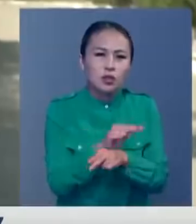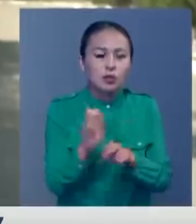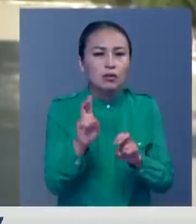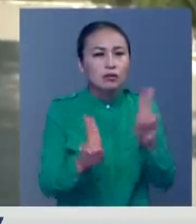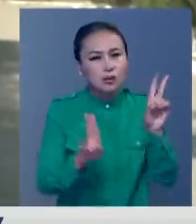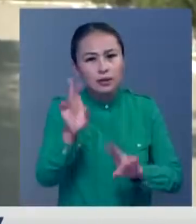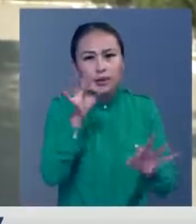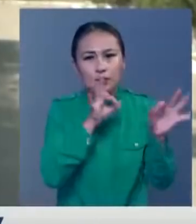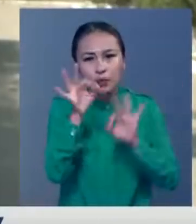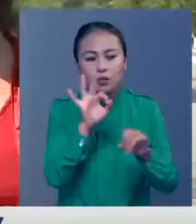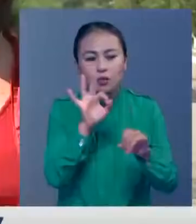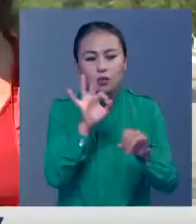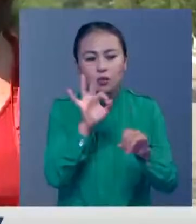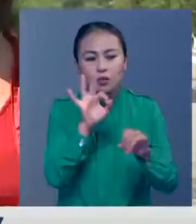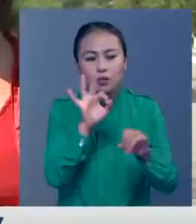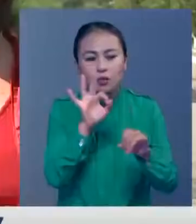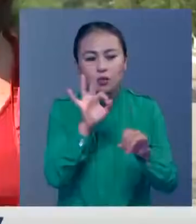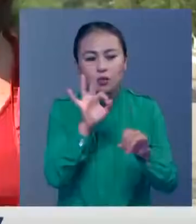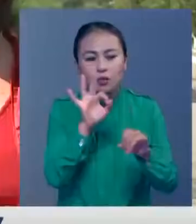емдеу ісіне қажетті дәрі-дәрмек қорымен